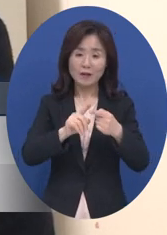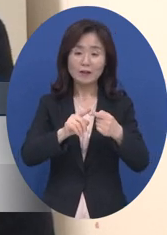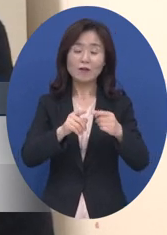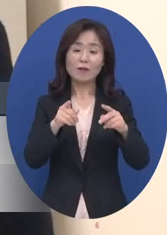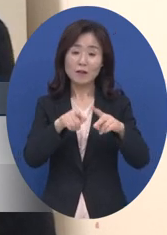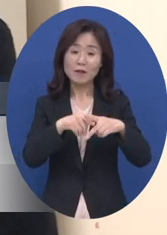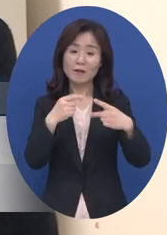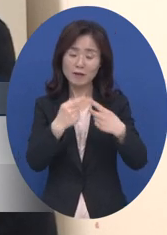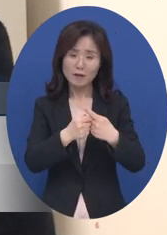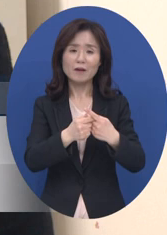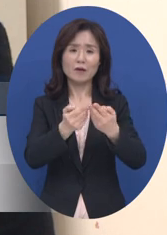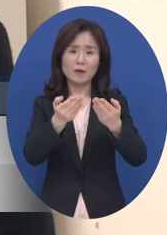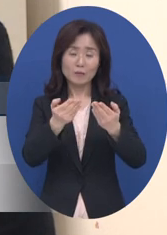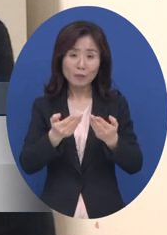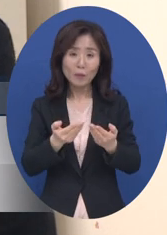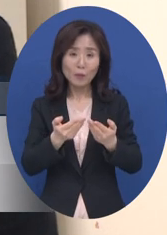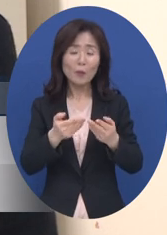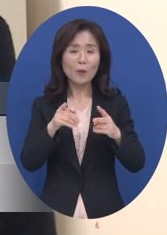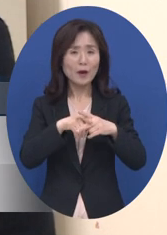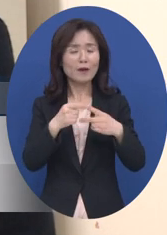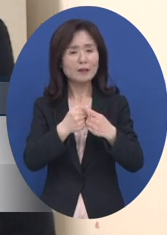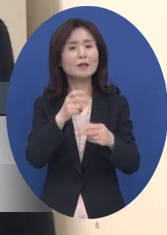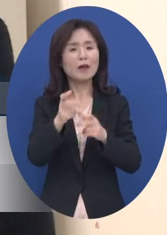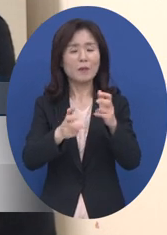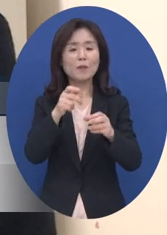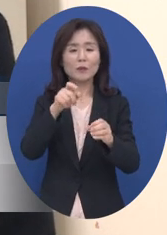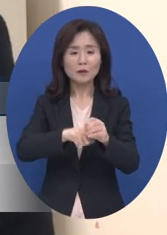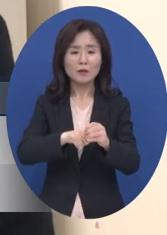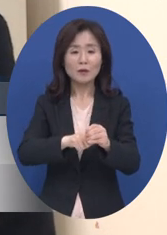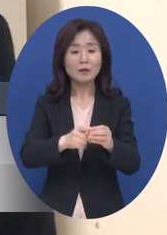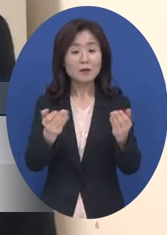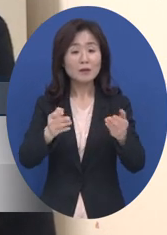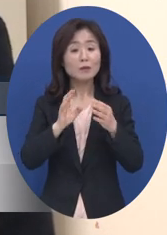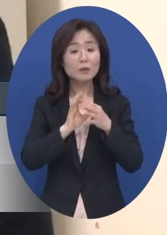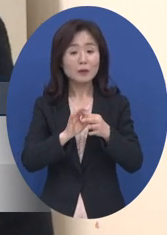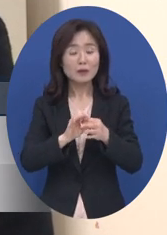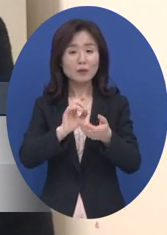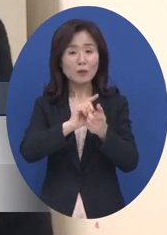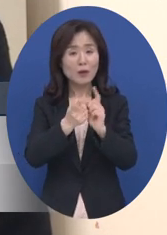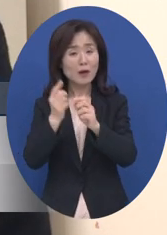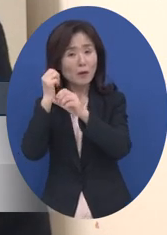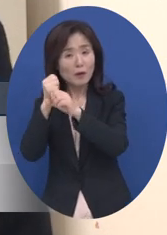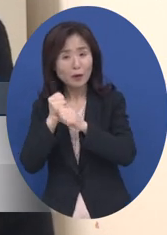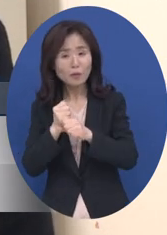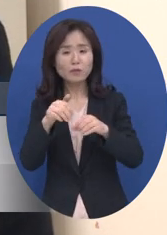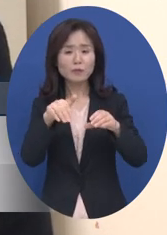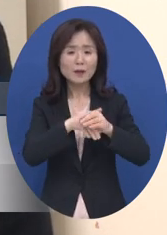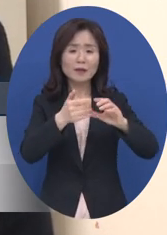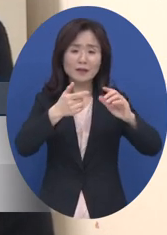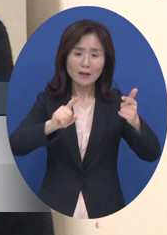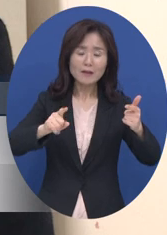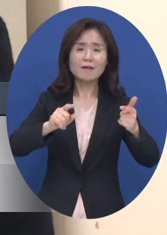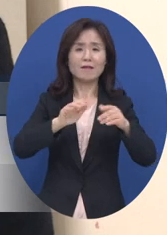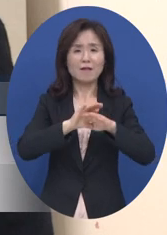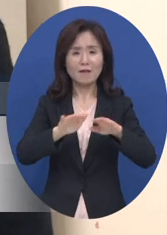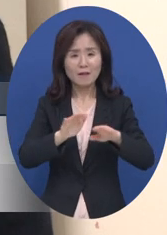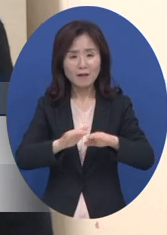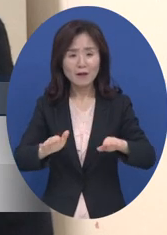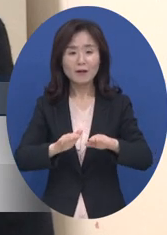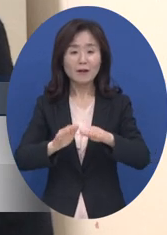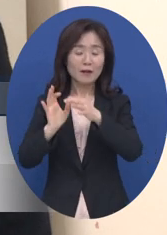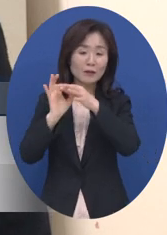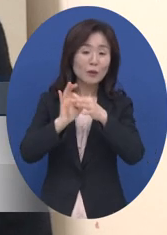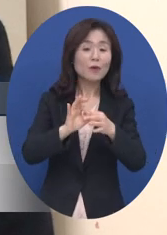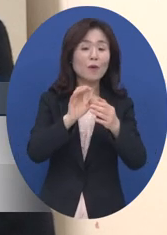이 사업의 목적 입니다 이를 통해 서로의 편견과 문화의 차이를 극복하고 지속적인